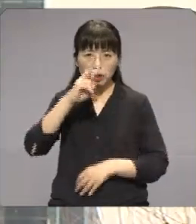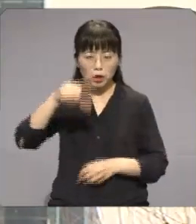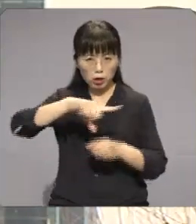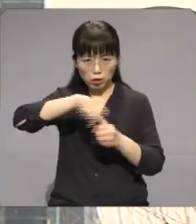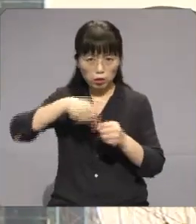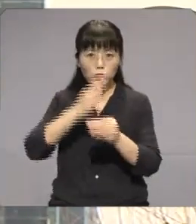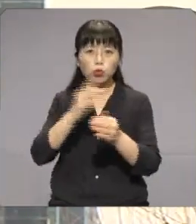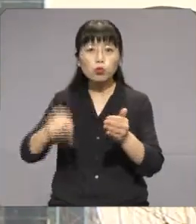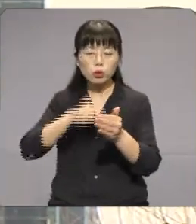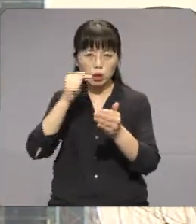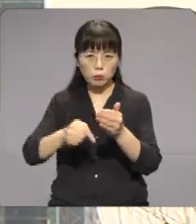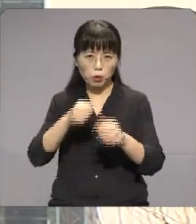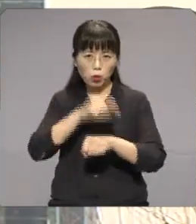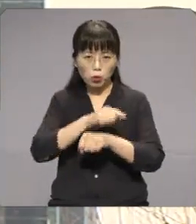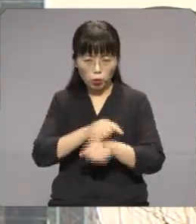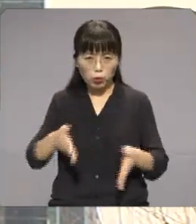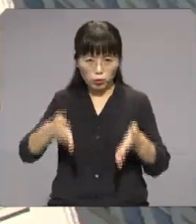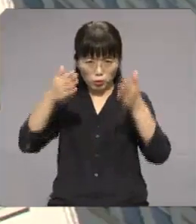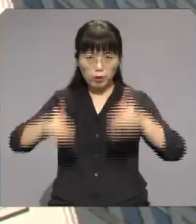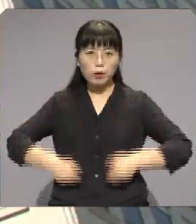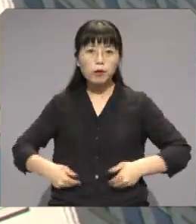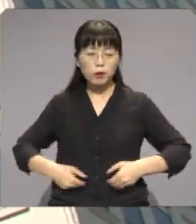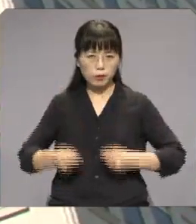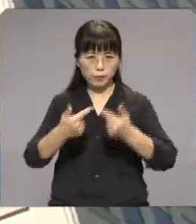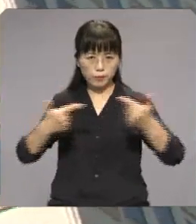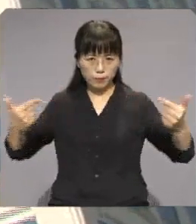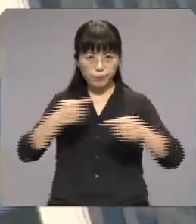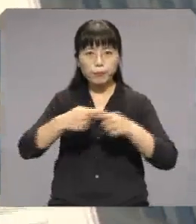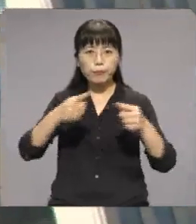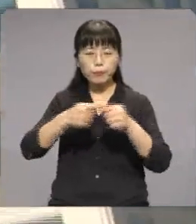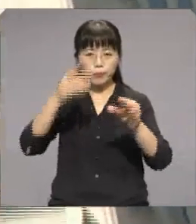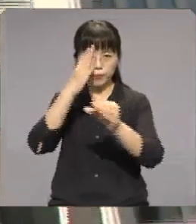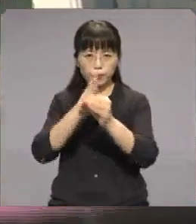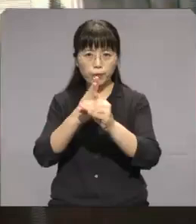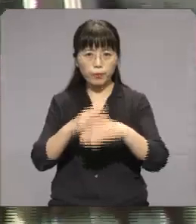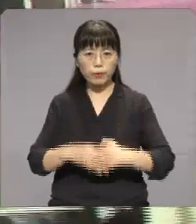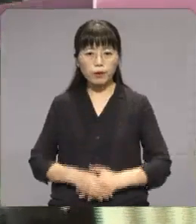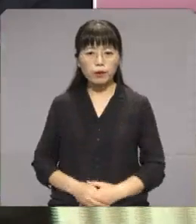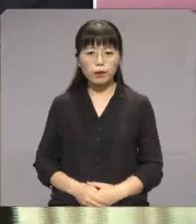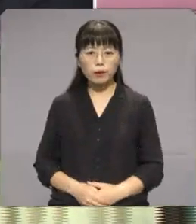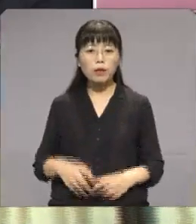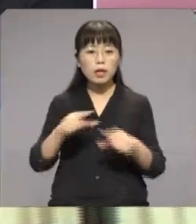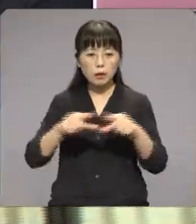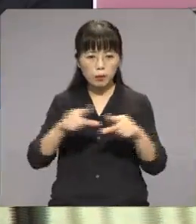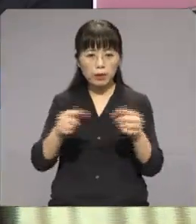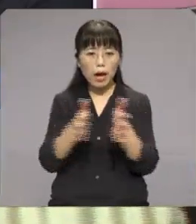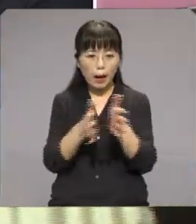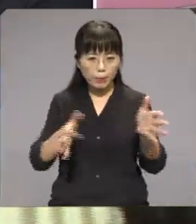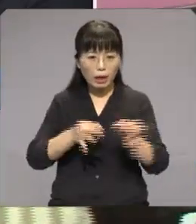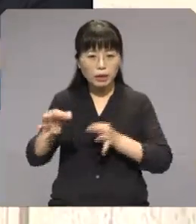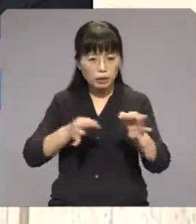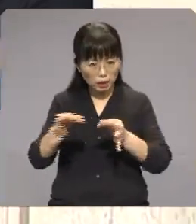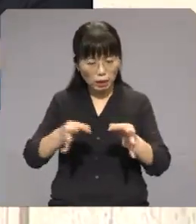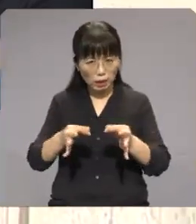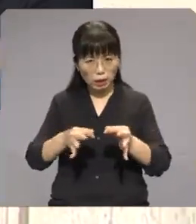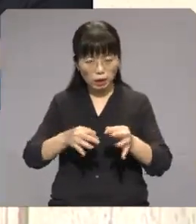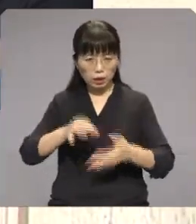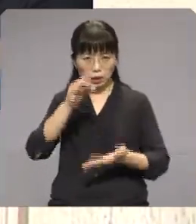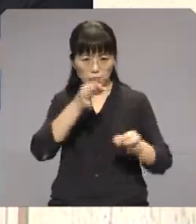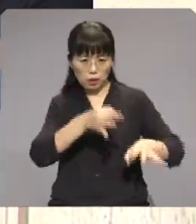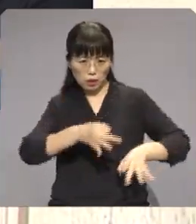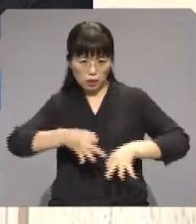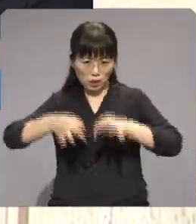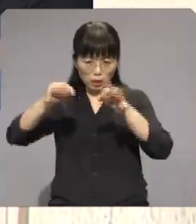역세권을 중심으로 오피스텔 수요가 증가한 것으로 풀이됩니다. 일반적으로 아파트 시장 쪽에서 이제